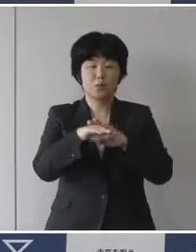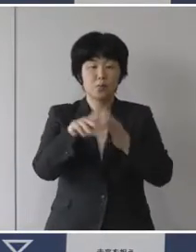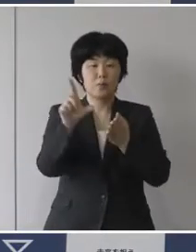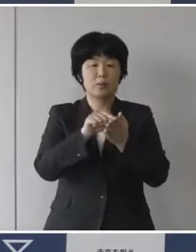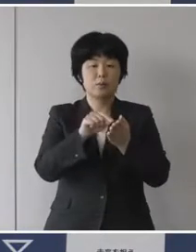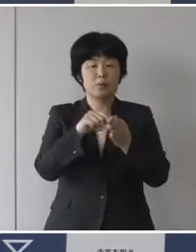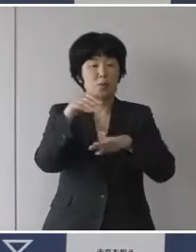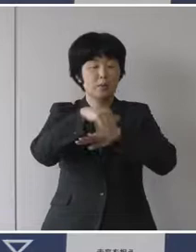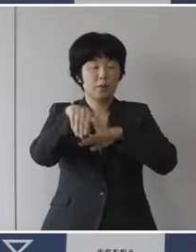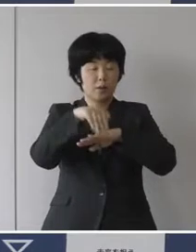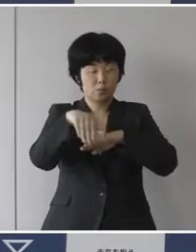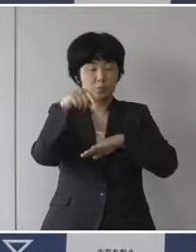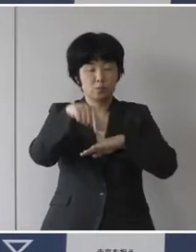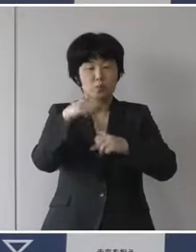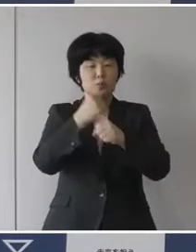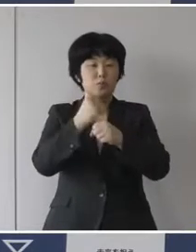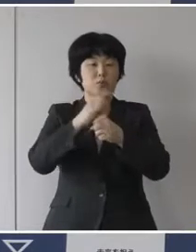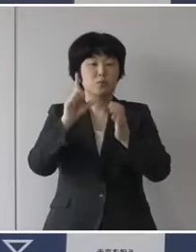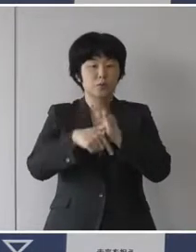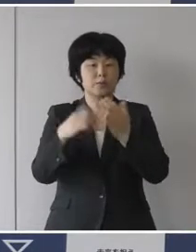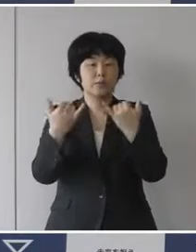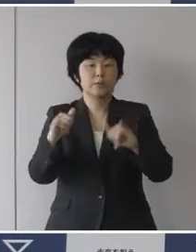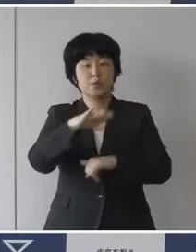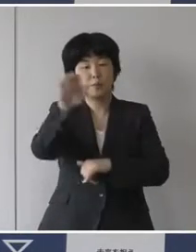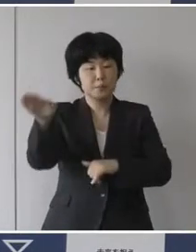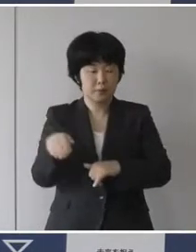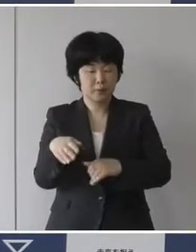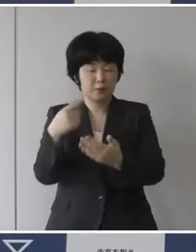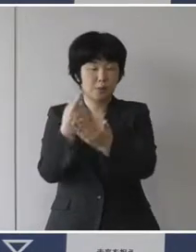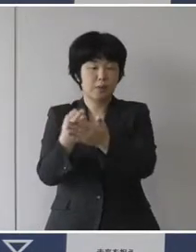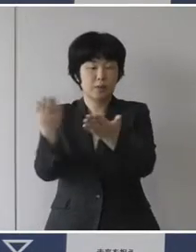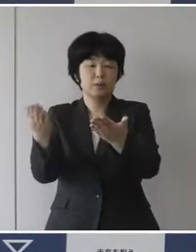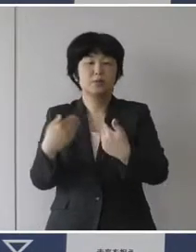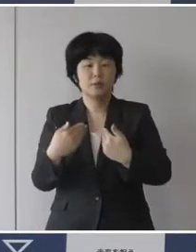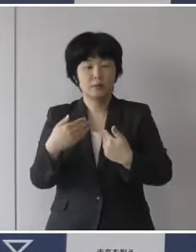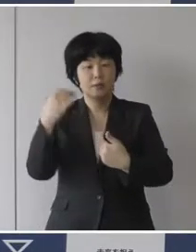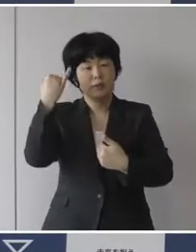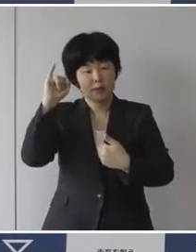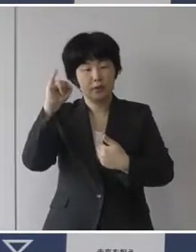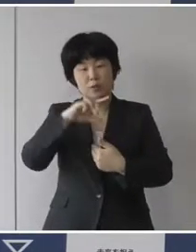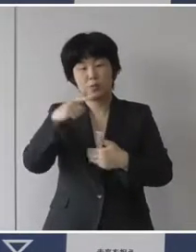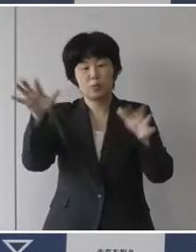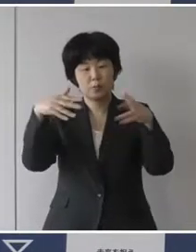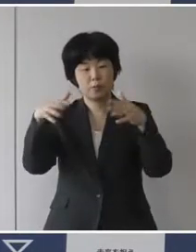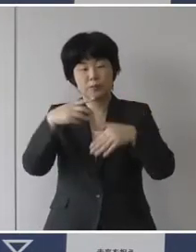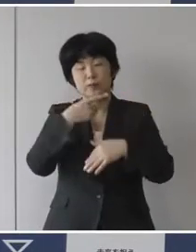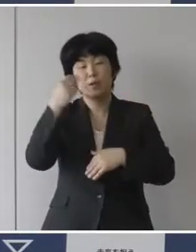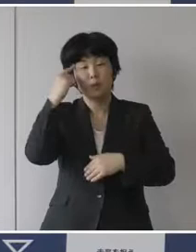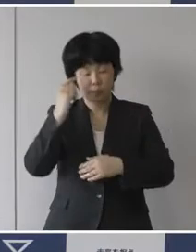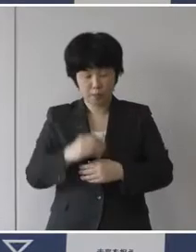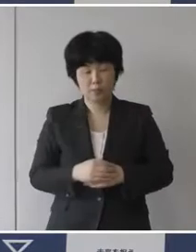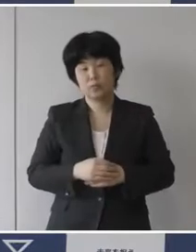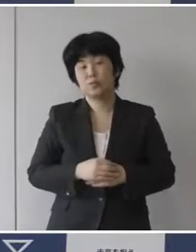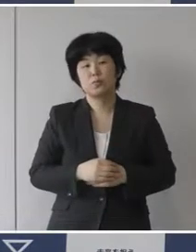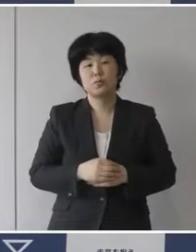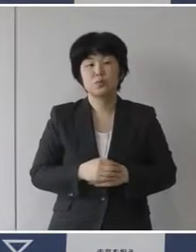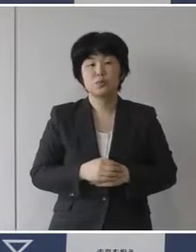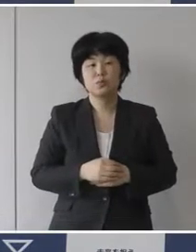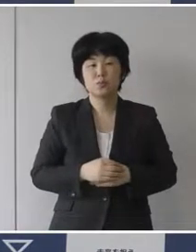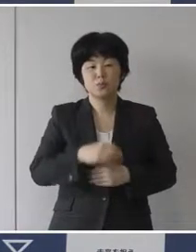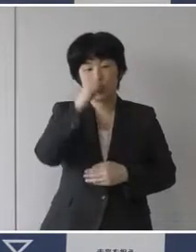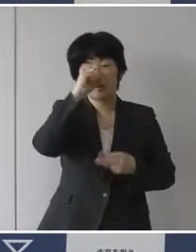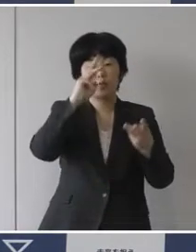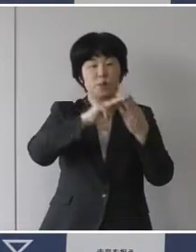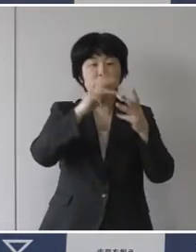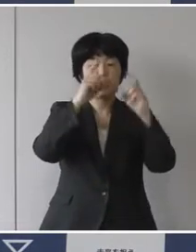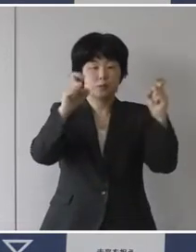民の皆さんにも参加をいただいて、策定していこうと思っています。それからこの吉田城址が豊橋公園にある